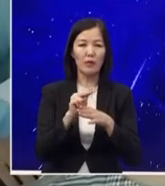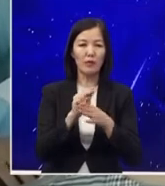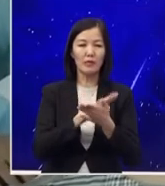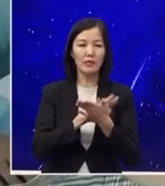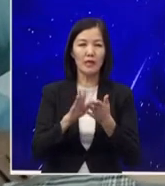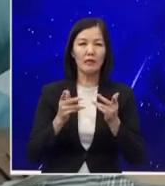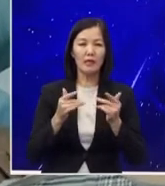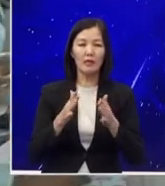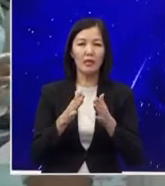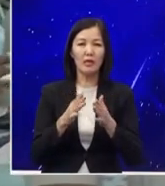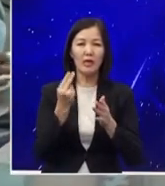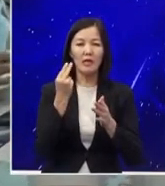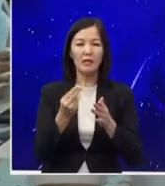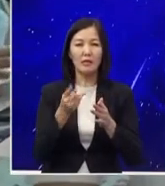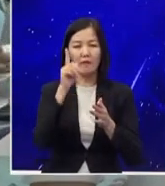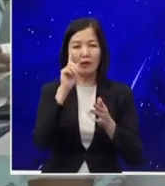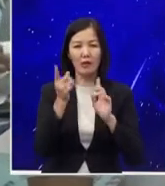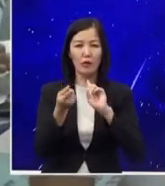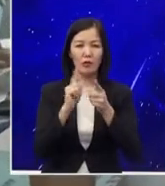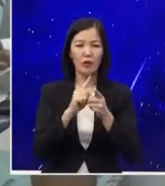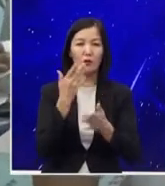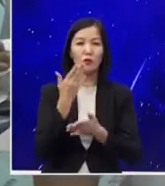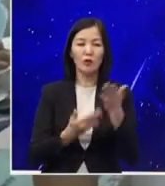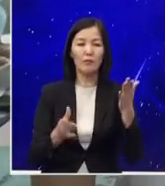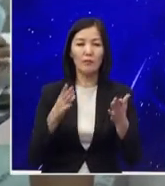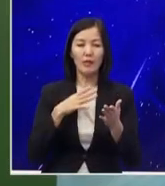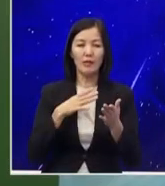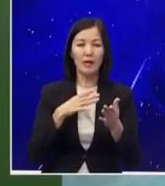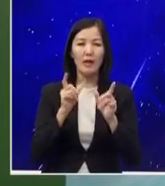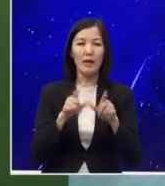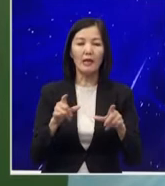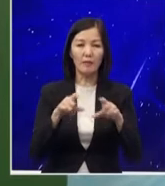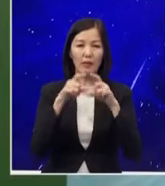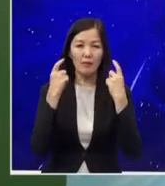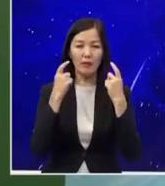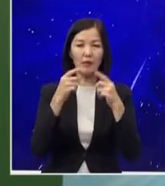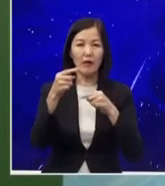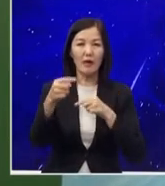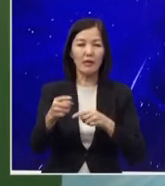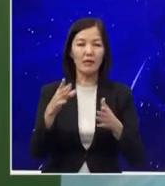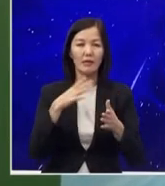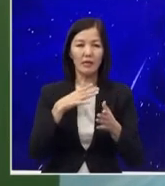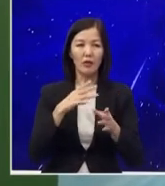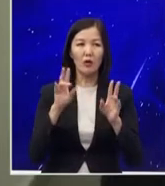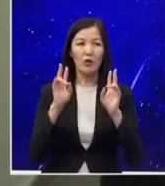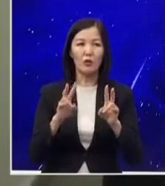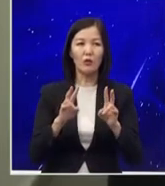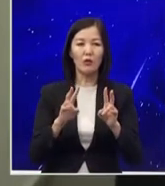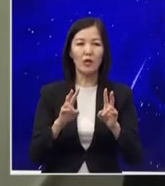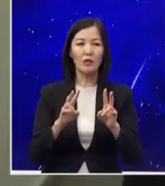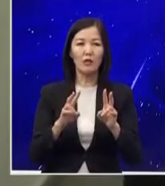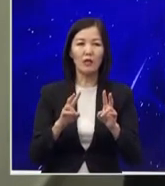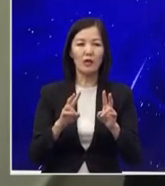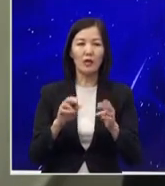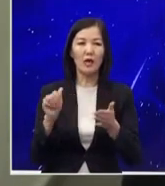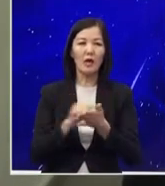сақтық шаралары мен цифрлық жүйеге көшу әлеуетін сұрап білді. Адамдар бетперде тағып, аралық сақтап жүр. Бұрынғыдай құшақ-құшақ